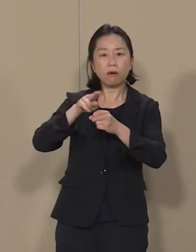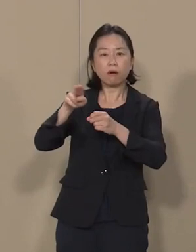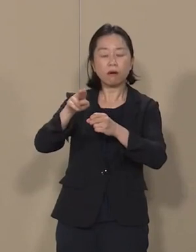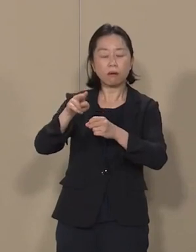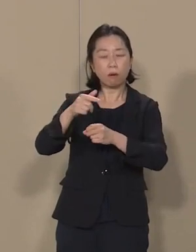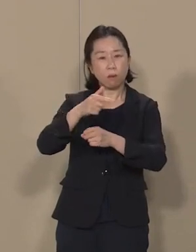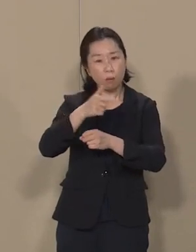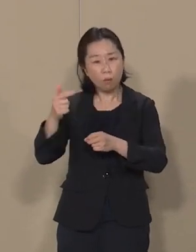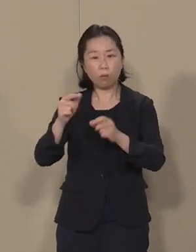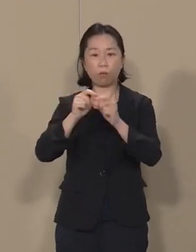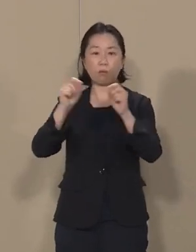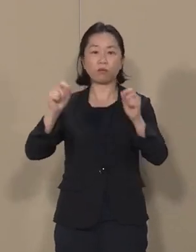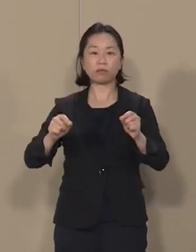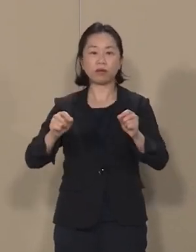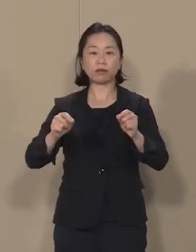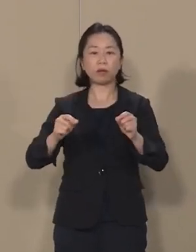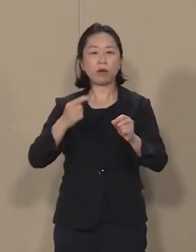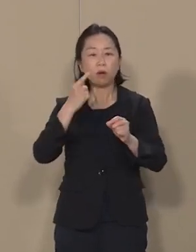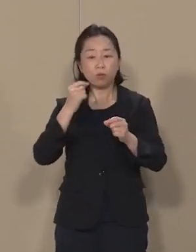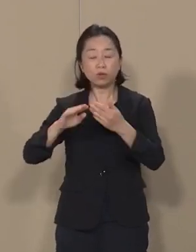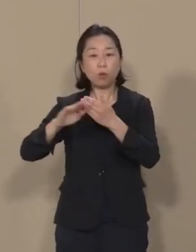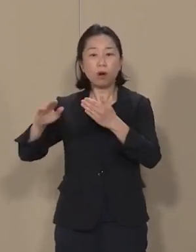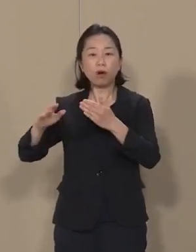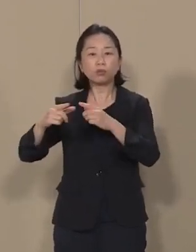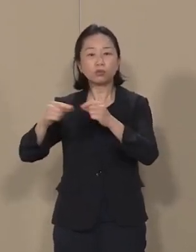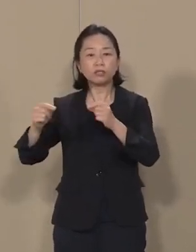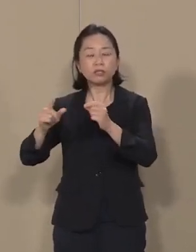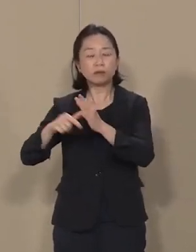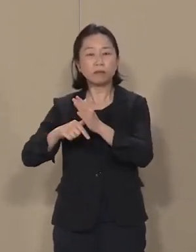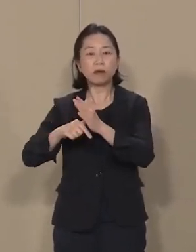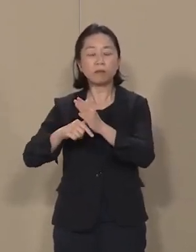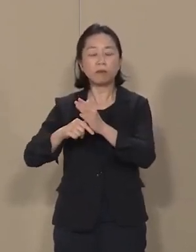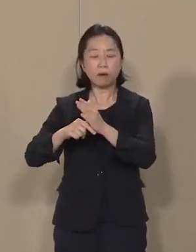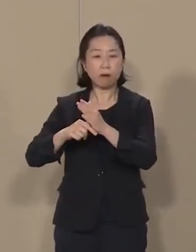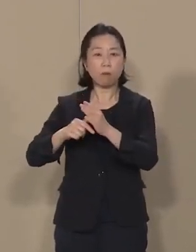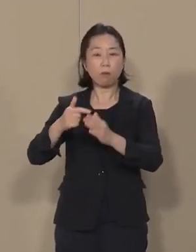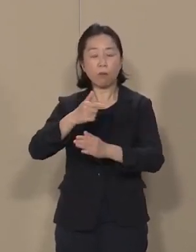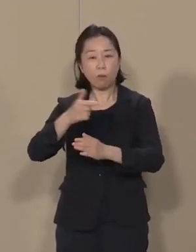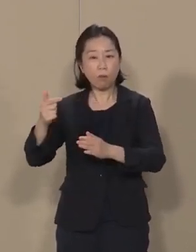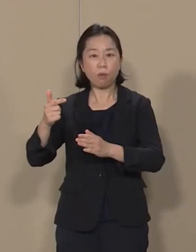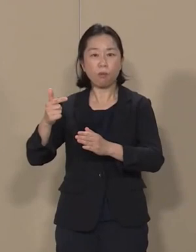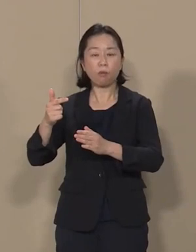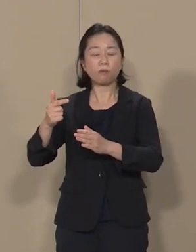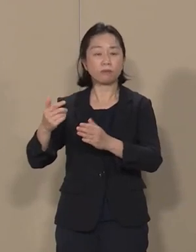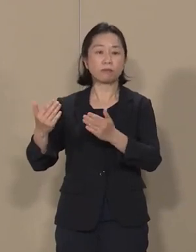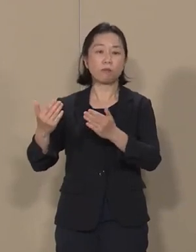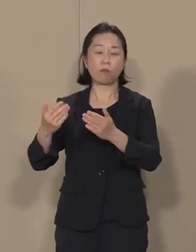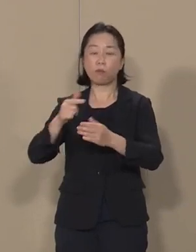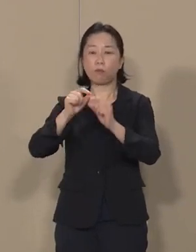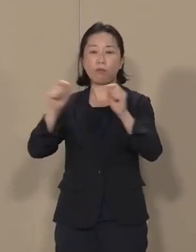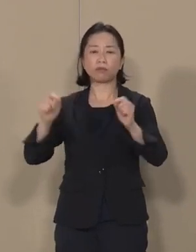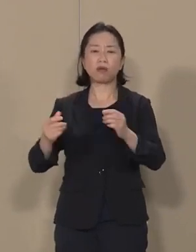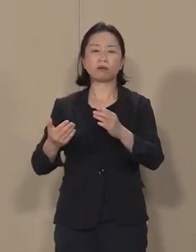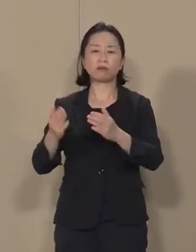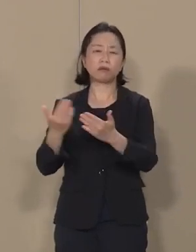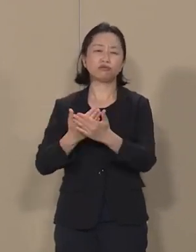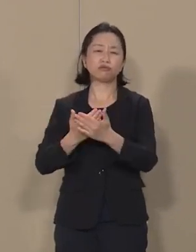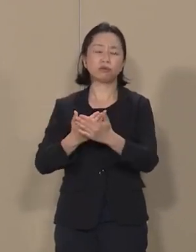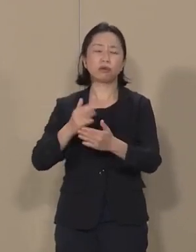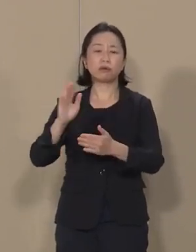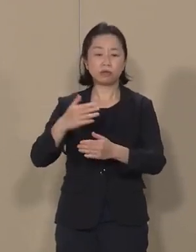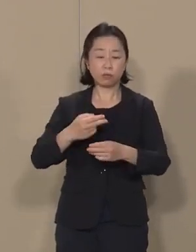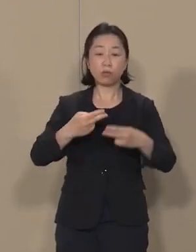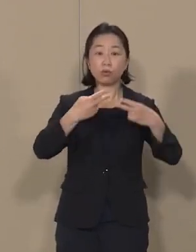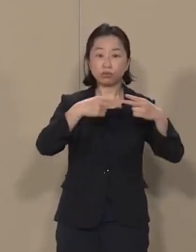異常事態です他の国では大暴動が起きるような状態ですしかしあれほど政府を批判するようなマスコミで